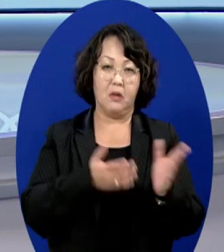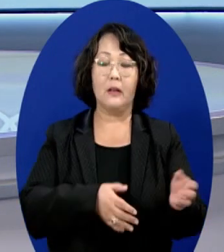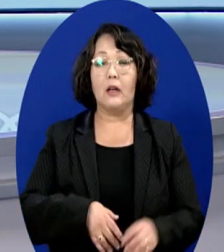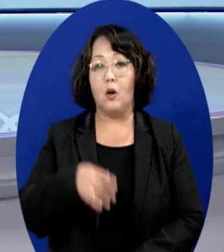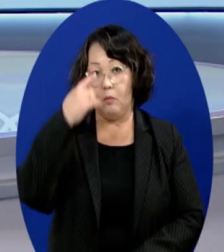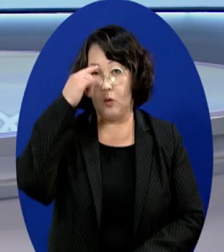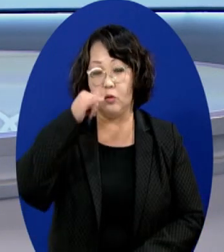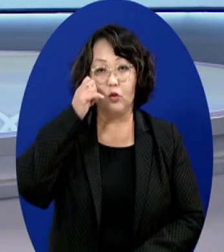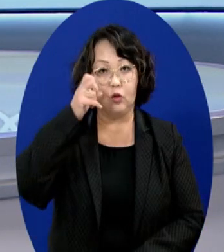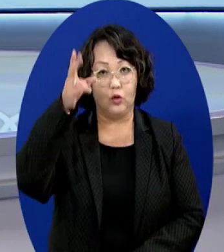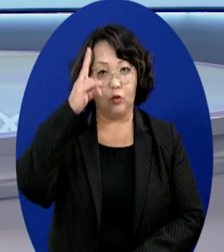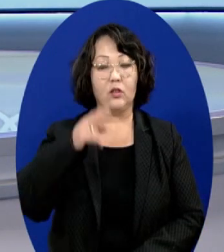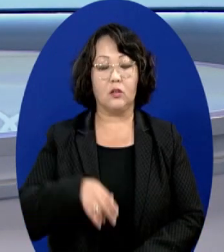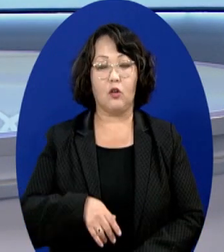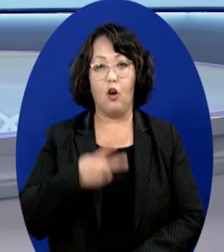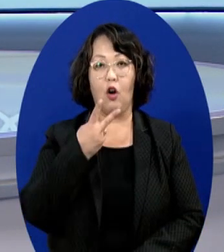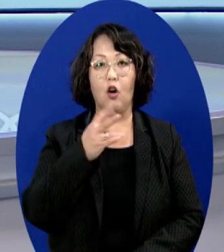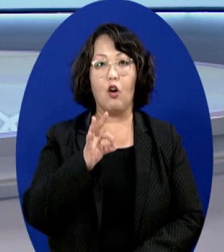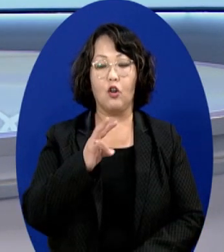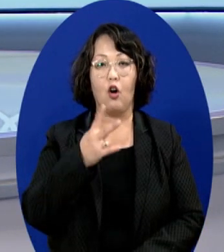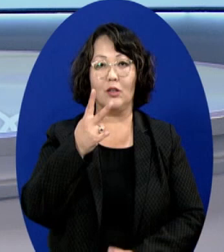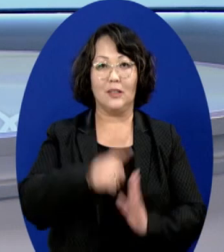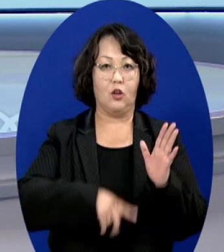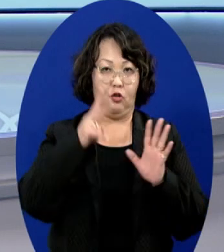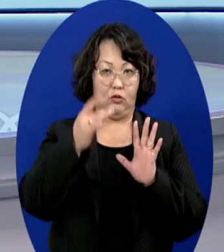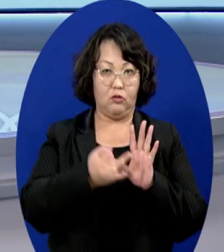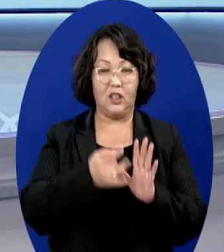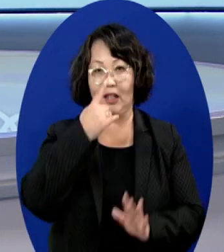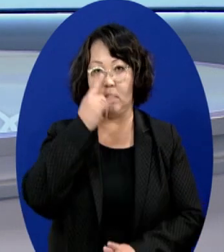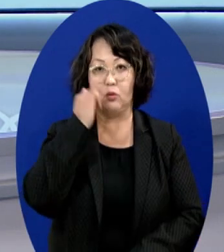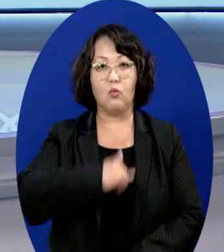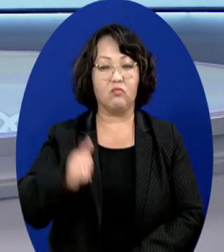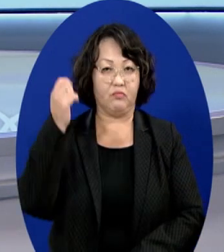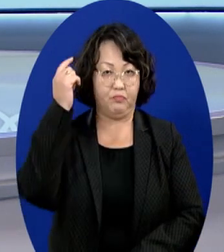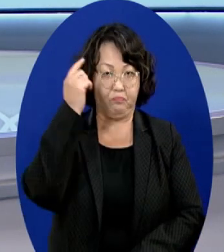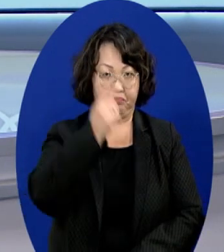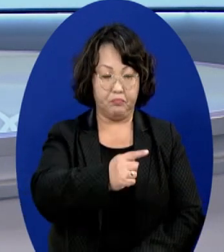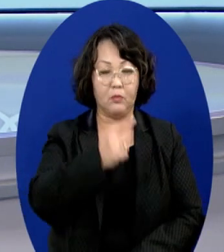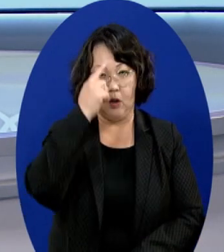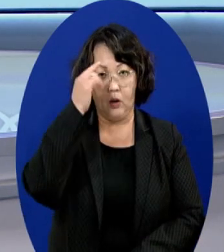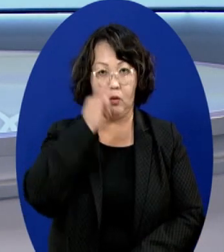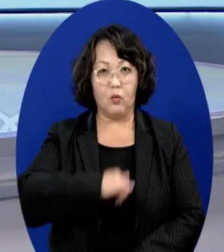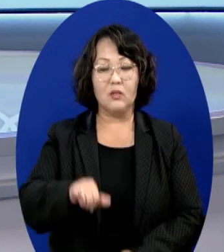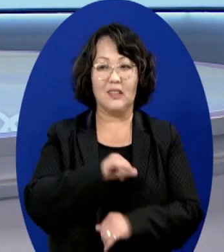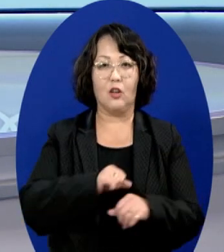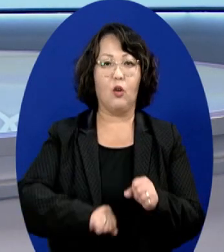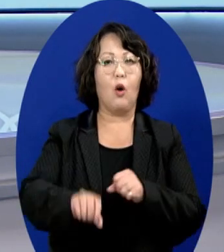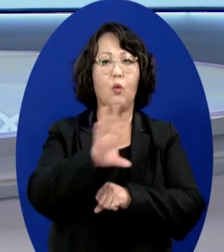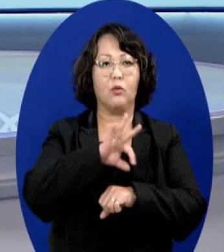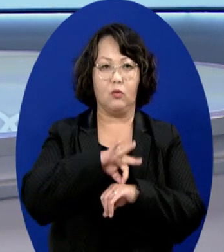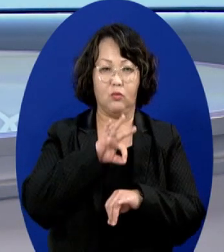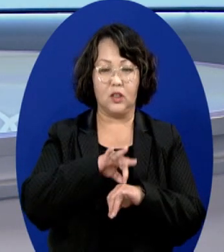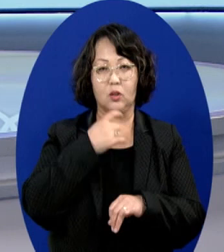ерөнхийлөгч Халтмаагийн Баттулга 2020 оны 2 дугаар сарын 27-ны өдөр бүгд найрамд хятад улсад аялчилж Монголын ард түмнээс цар тахлын хүнд хэцүү цаг үеийг туулж